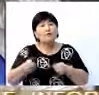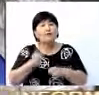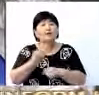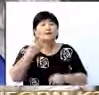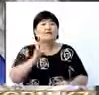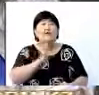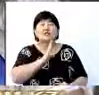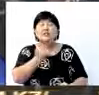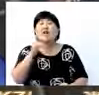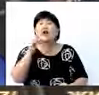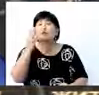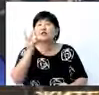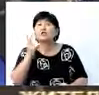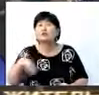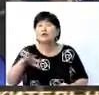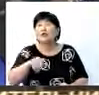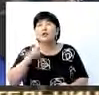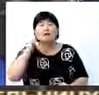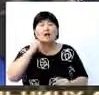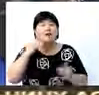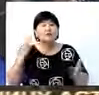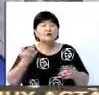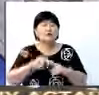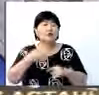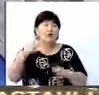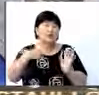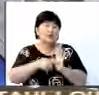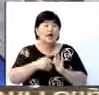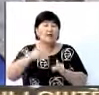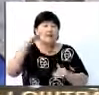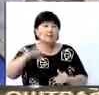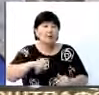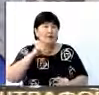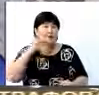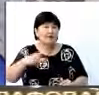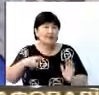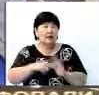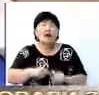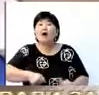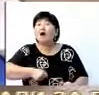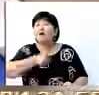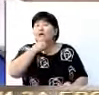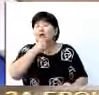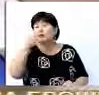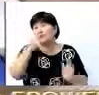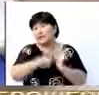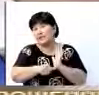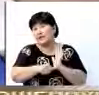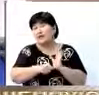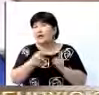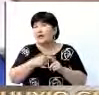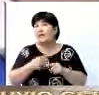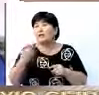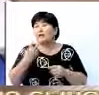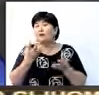женщины обе из камышинского района средний возраст сельских акимов 47 лет самому молодому 27 старшему 60 это